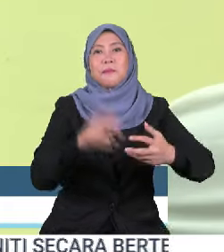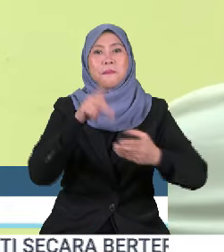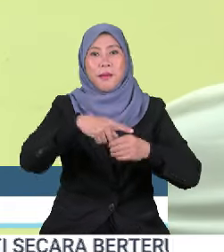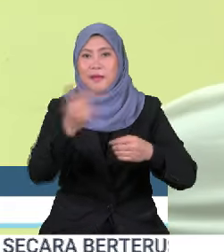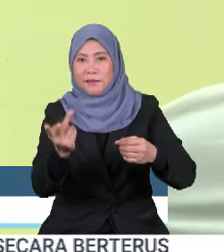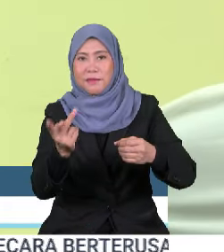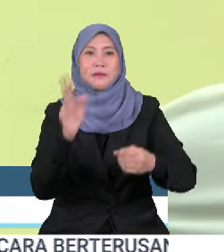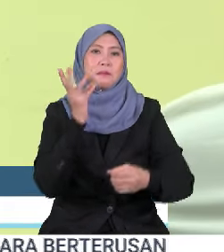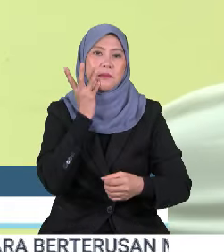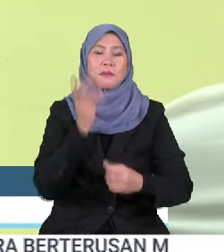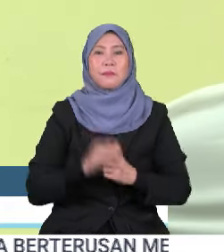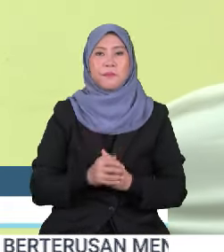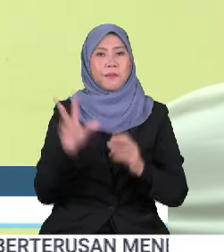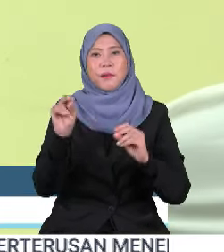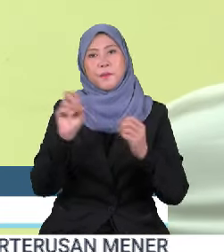isu sangatlah,